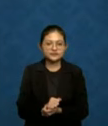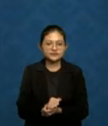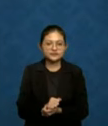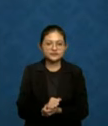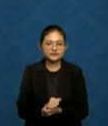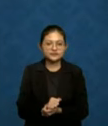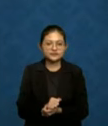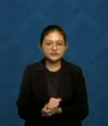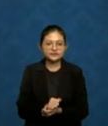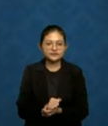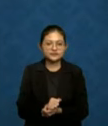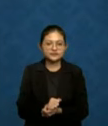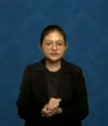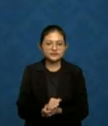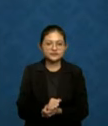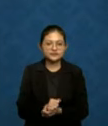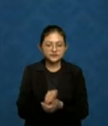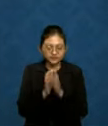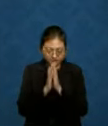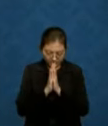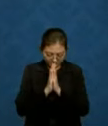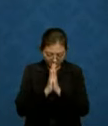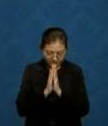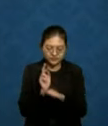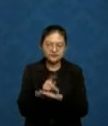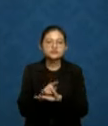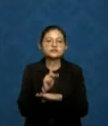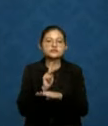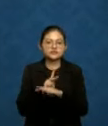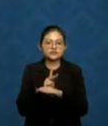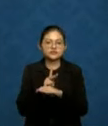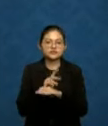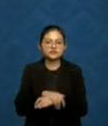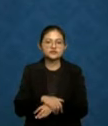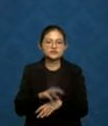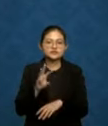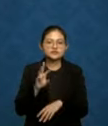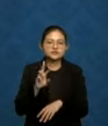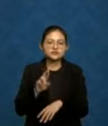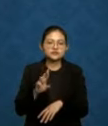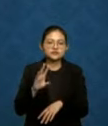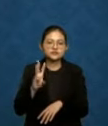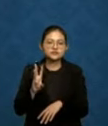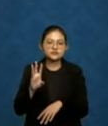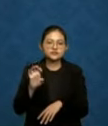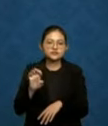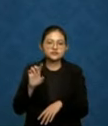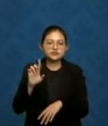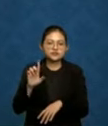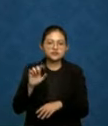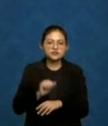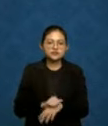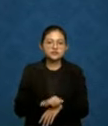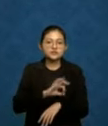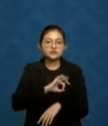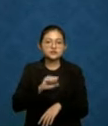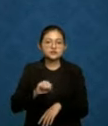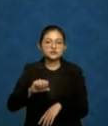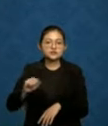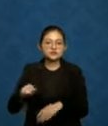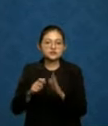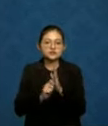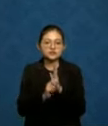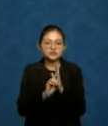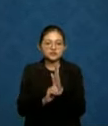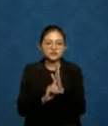ครับท่านประธานสภาผู้แทนราษฎรที่เคารพกระผมผมนายลวีเล็กอุทัยสมาชิกสภาผู้แทนราษฎรจังหวัดอุตรดิต์